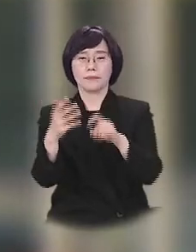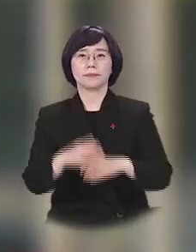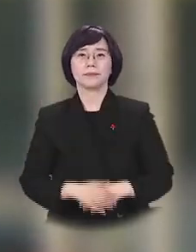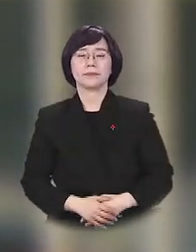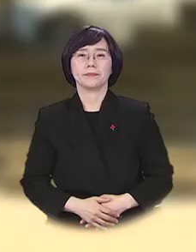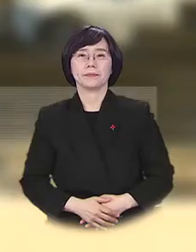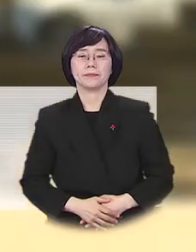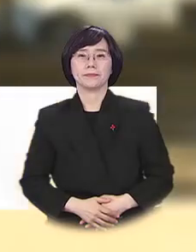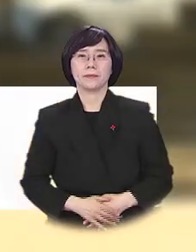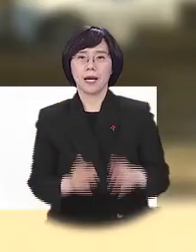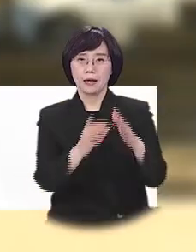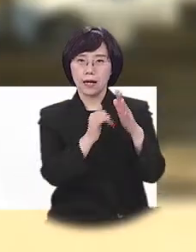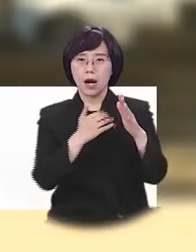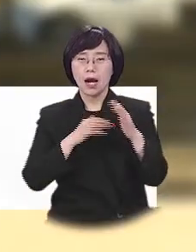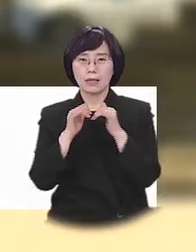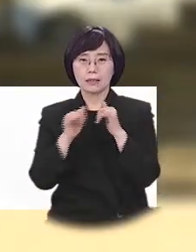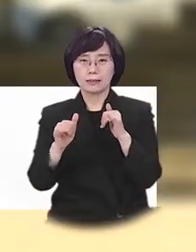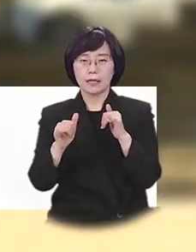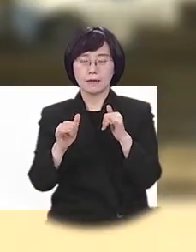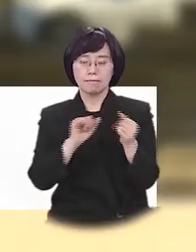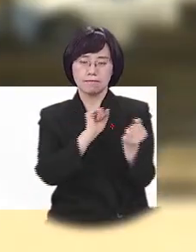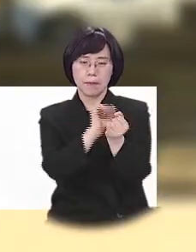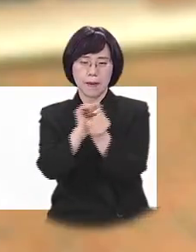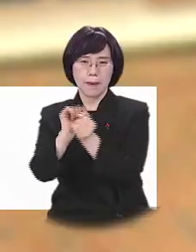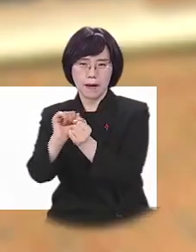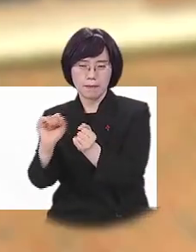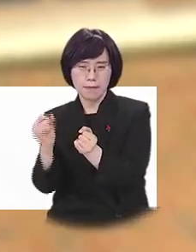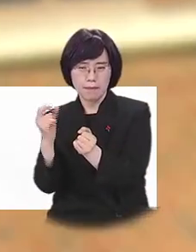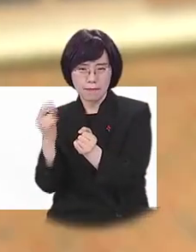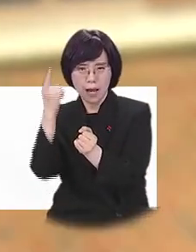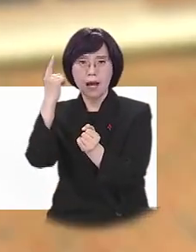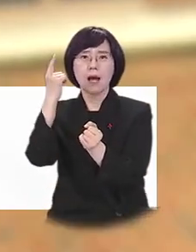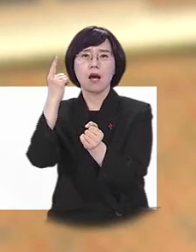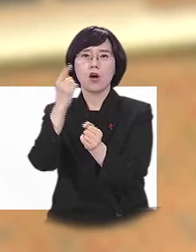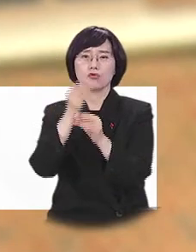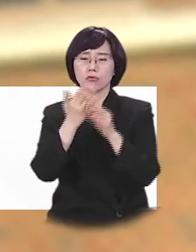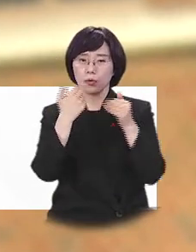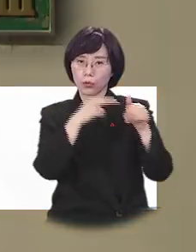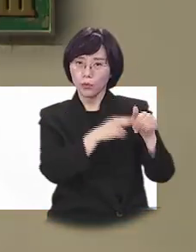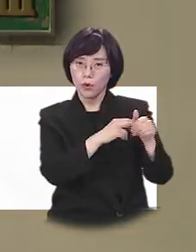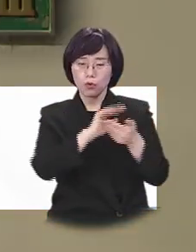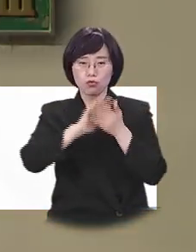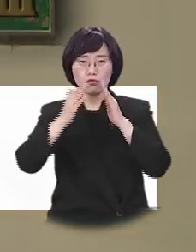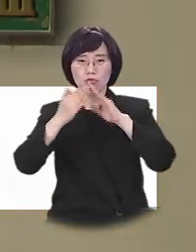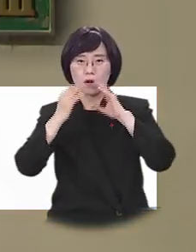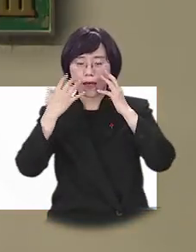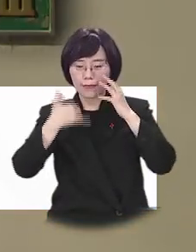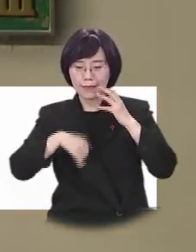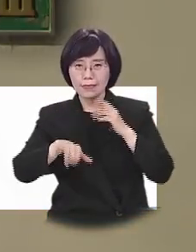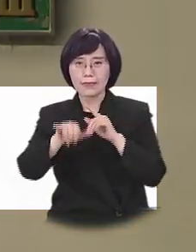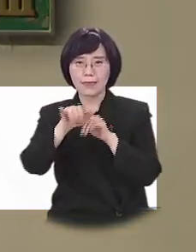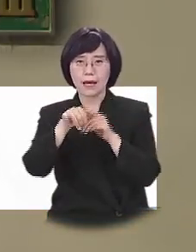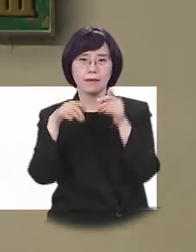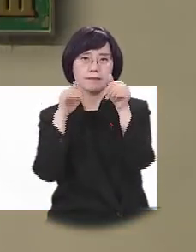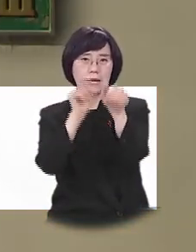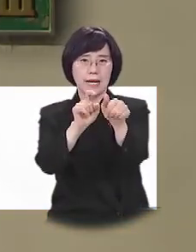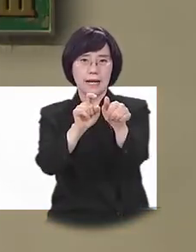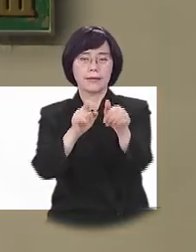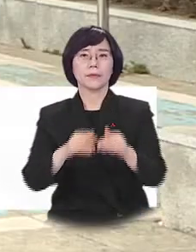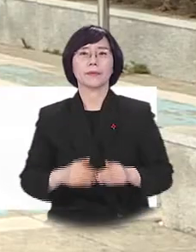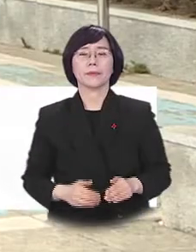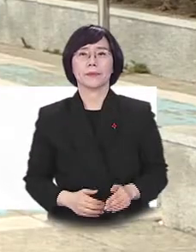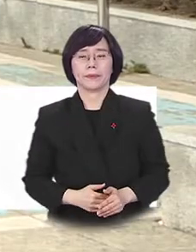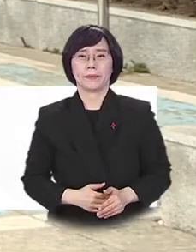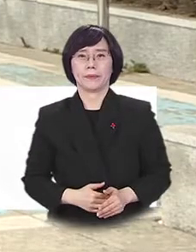나왔습니다. 가족과 지인을 고리로 한 연쇄 감염으로 중학교 교사와 유치원생 자녀도 양성 판정을